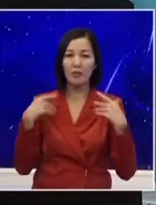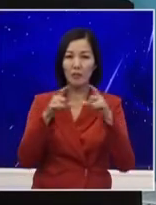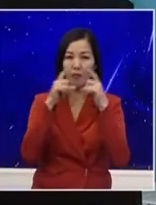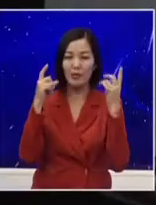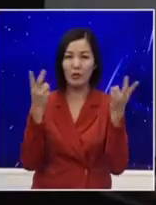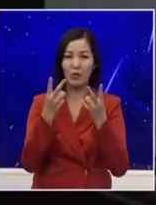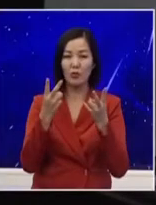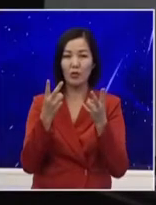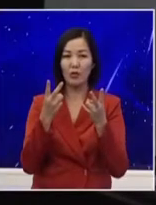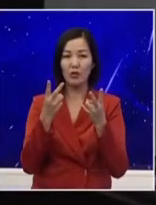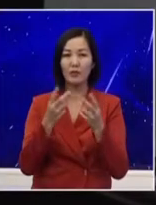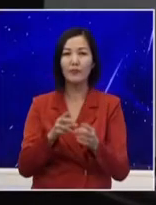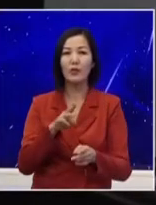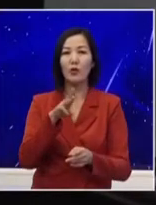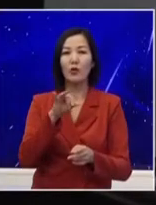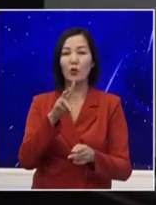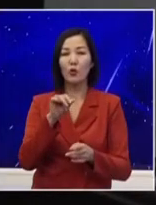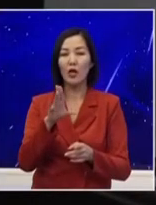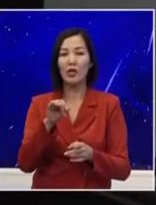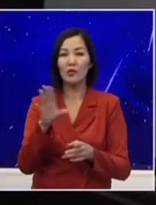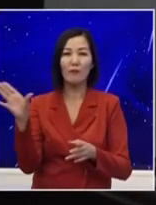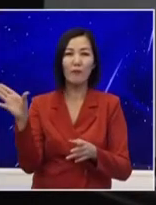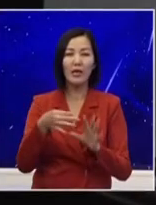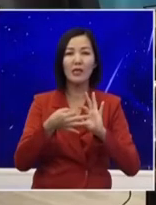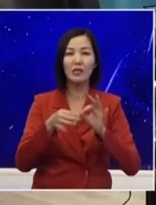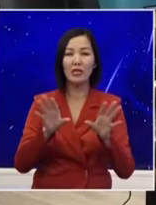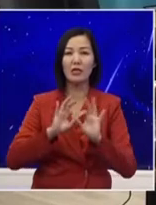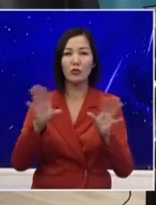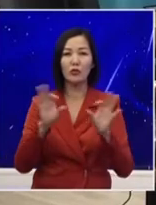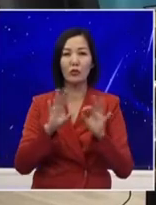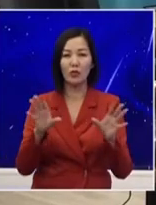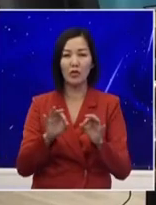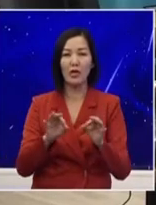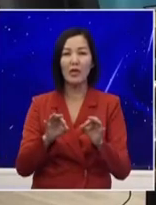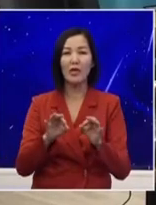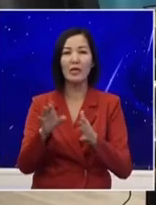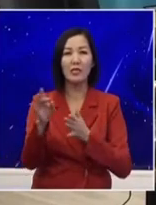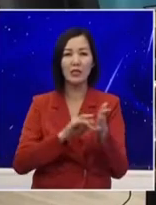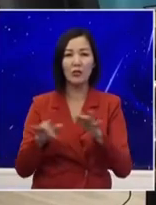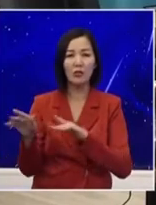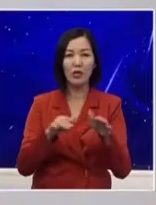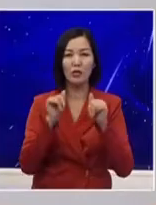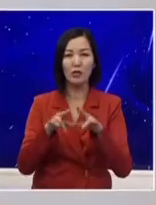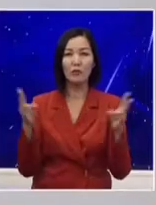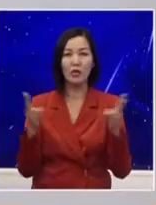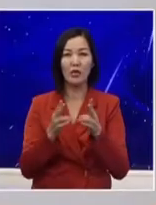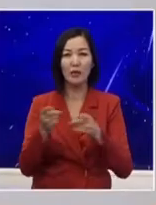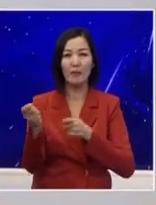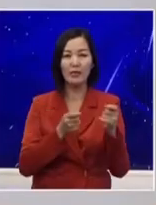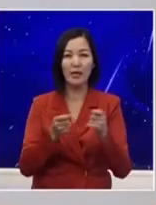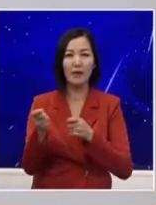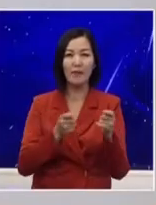керек. Ләззат Тұрлашев жалпақ тілмен түсіндірді. Мәйпез деп отыратын кез емес. Аудан қала әкімдіктері, басқарма